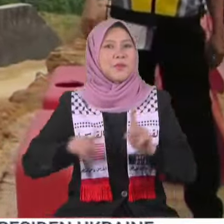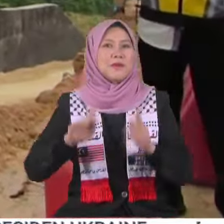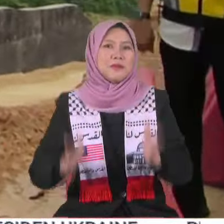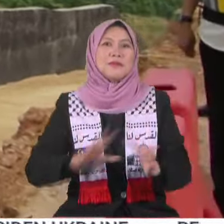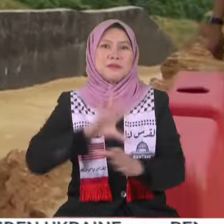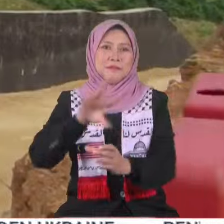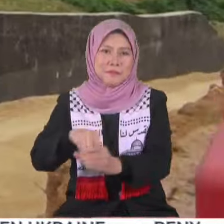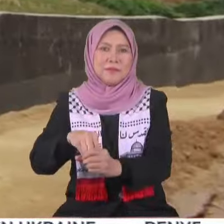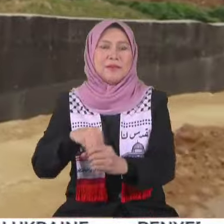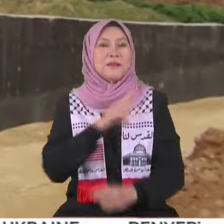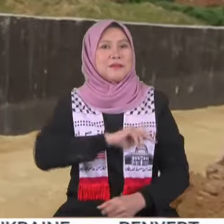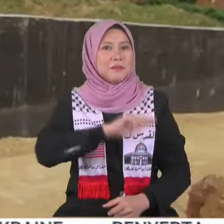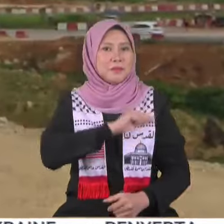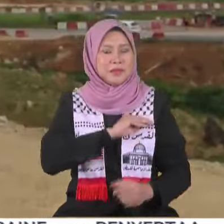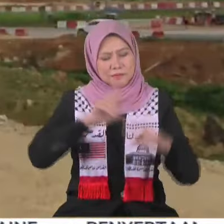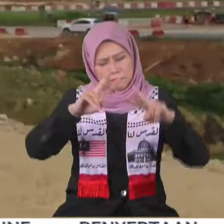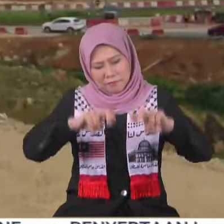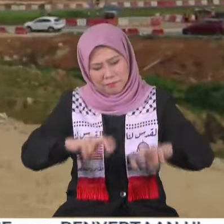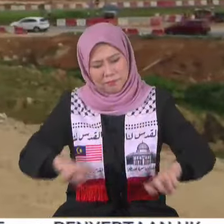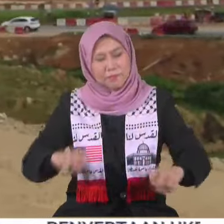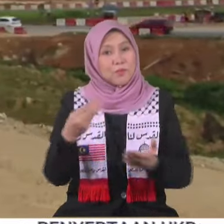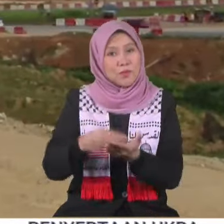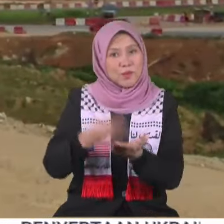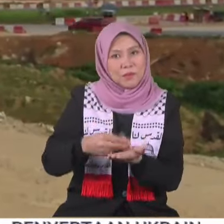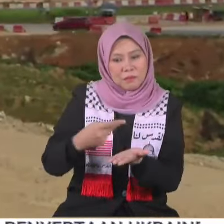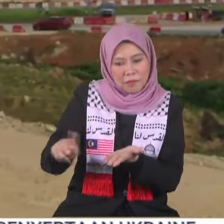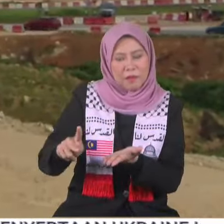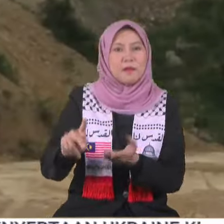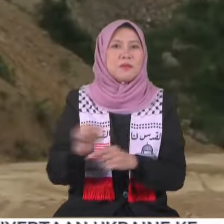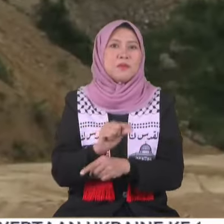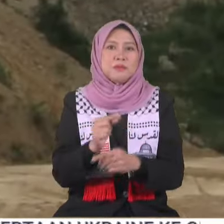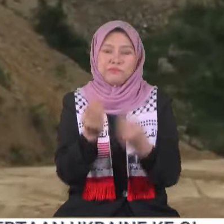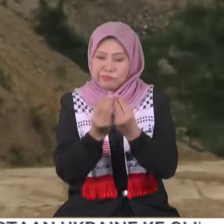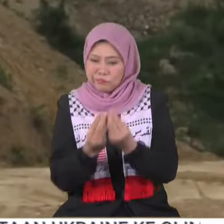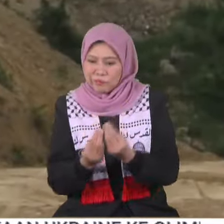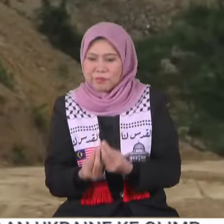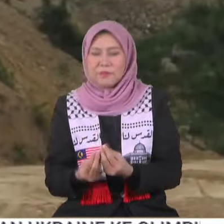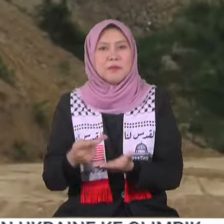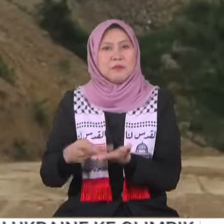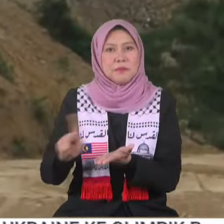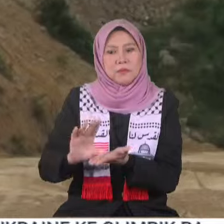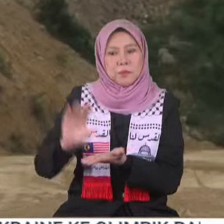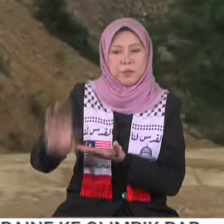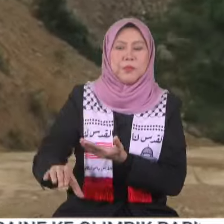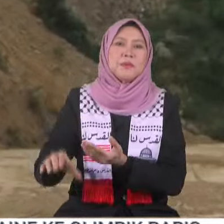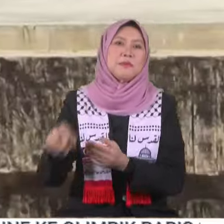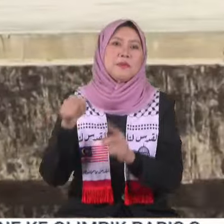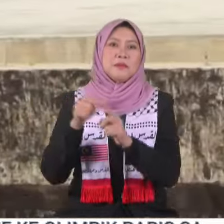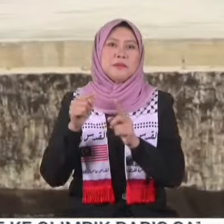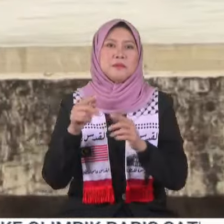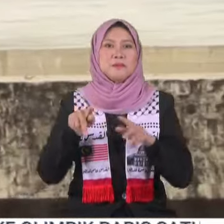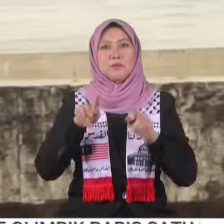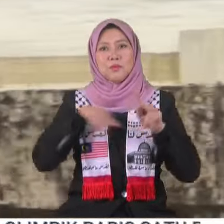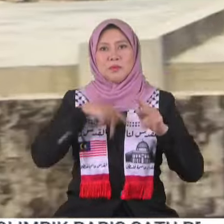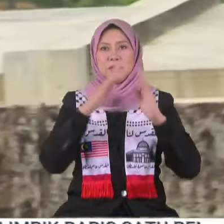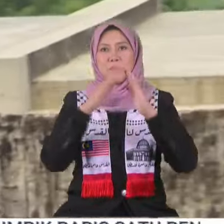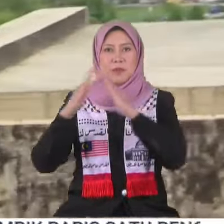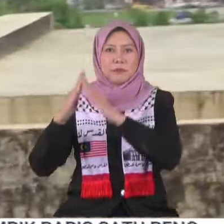terlibat. Kementerian teliti pampasan yang akan dibayar menggunakan formula tertentu dengan segera.